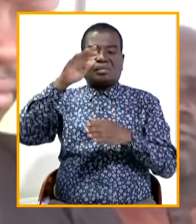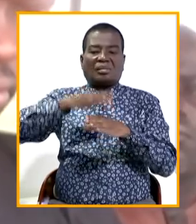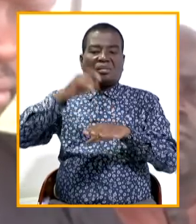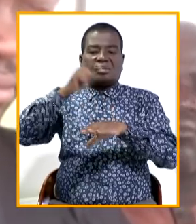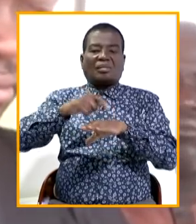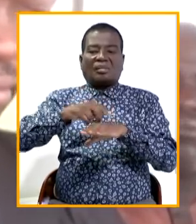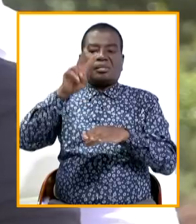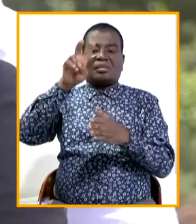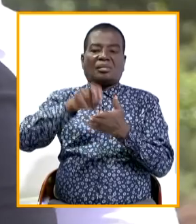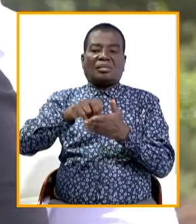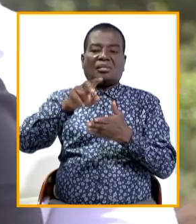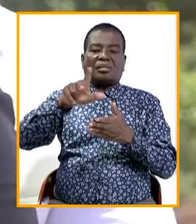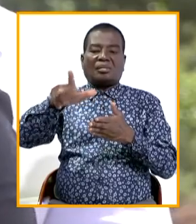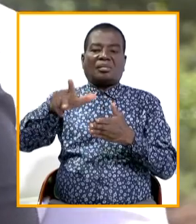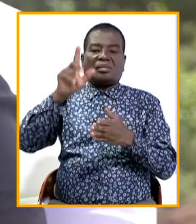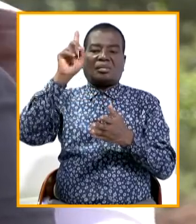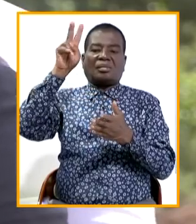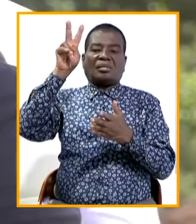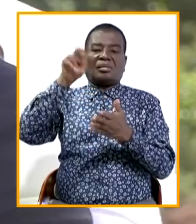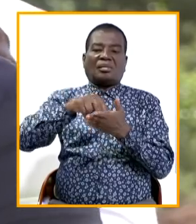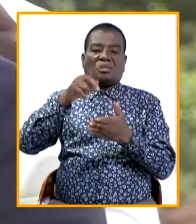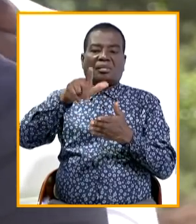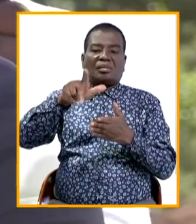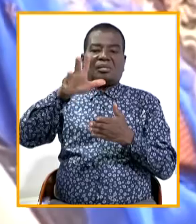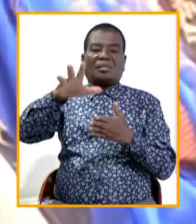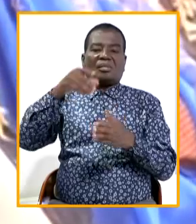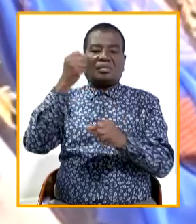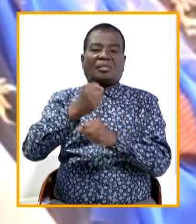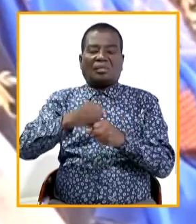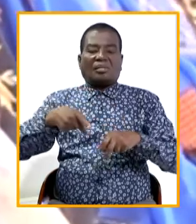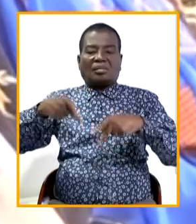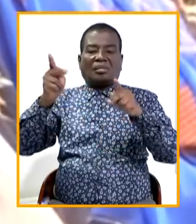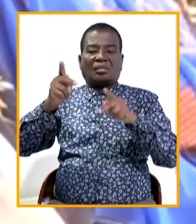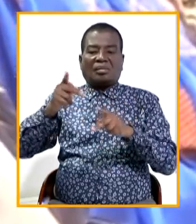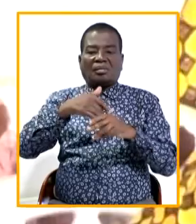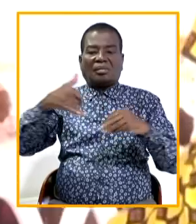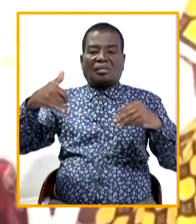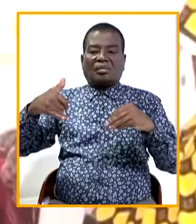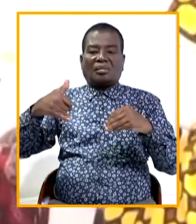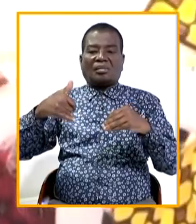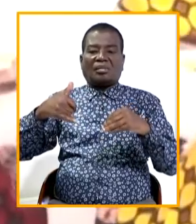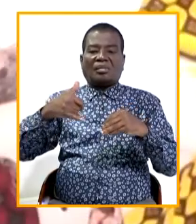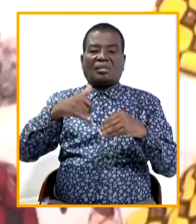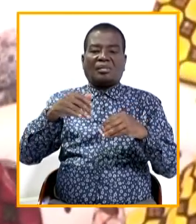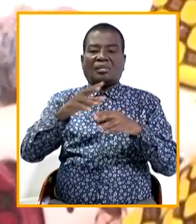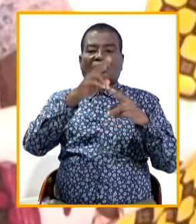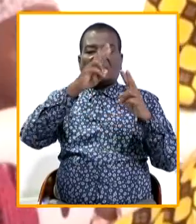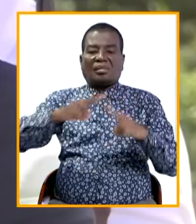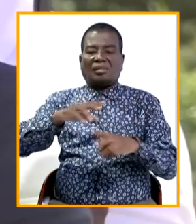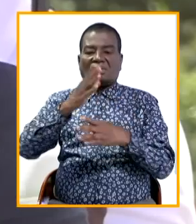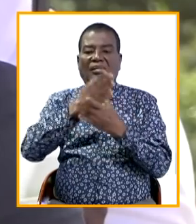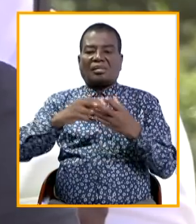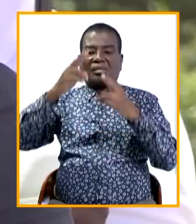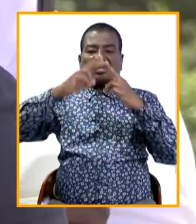période 2023-2025, ces travaux vont permettre le désenclavement des villes et certains